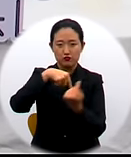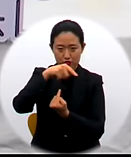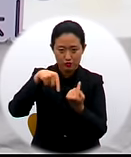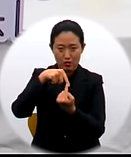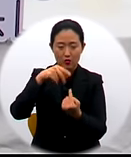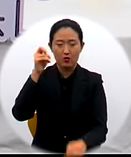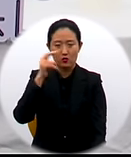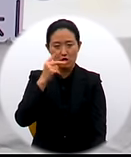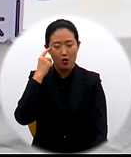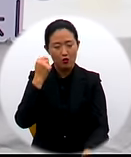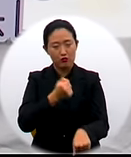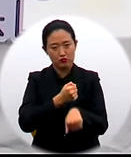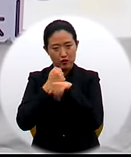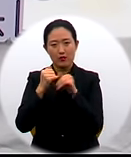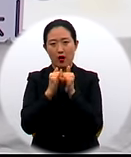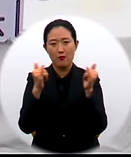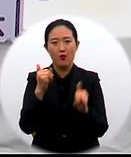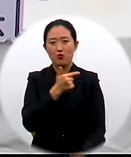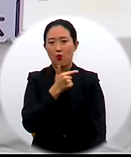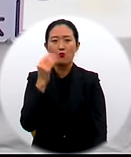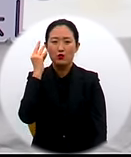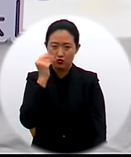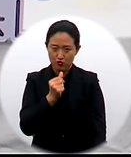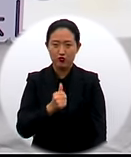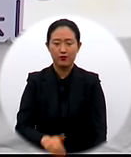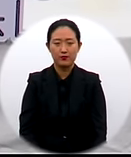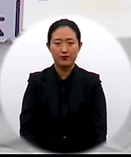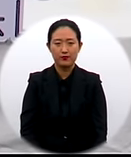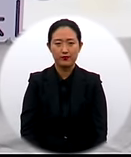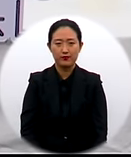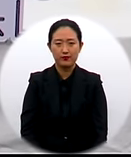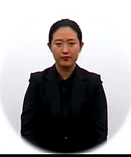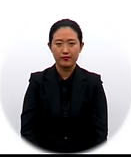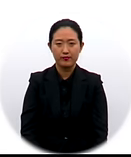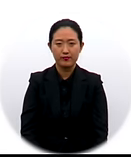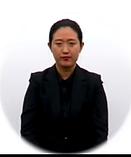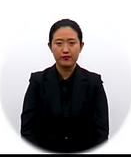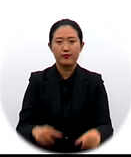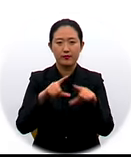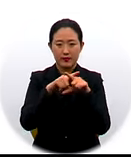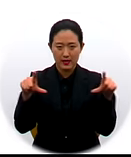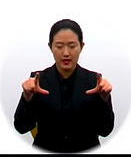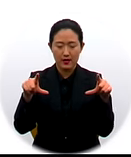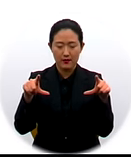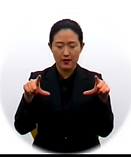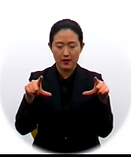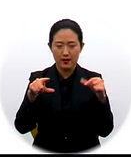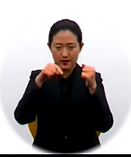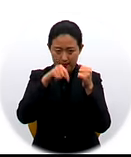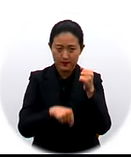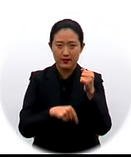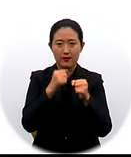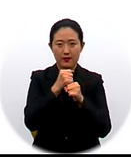회사를 운영하거나 그리고 또 연구개발을 하는 사람한테는 너무너무 익숙한 용어일 수 있습니다. 사실 일반적인 일상에 굉장히